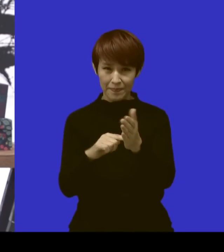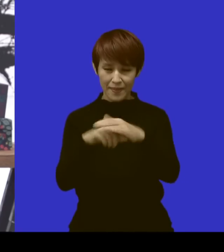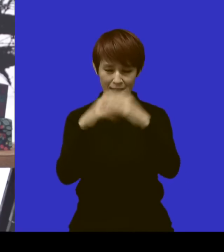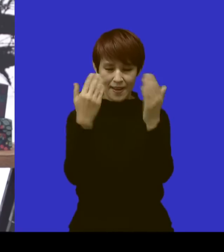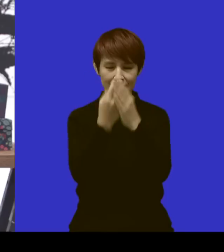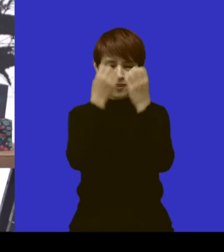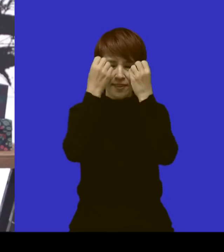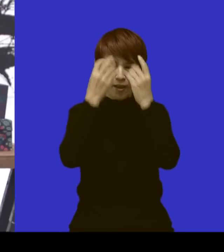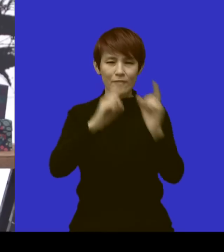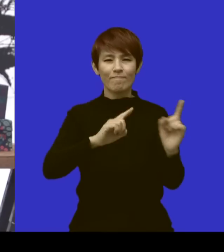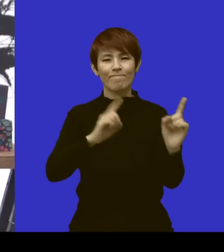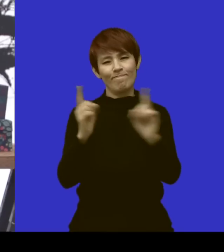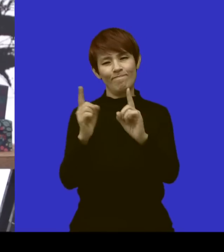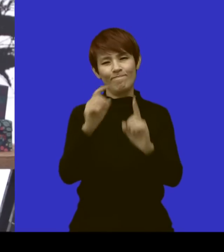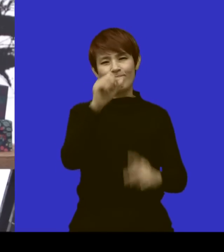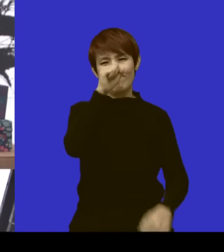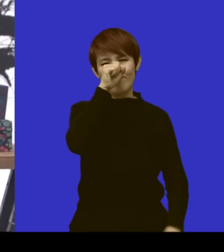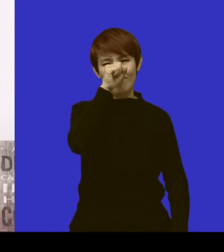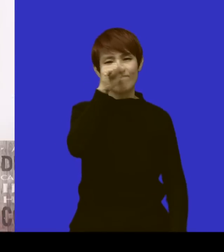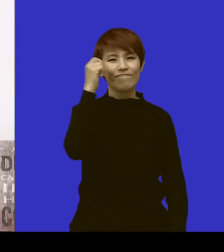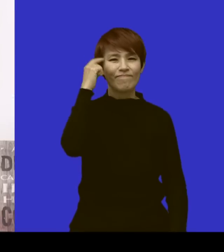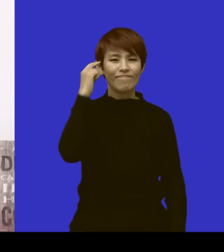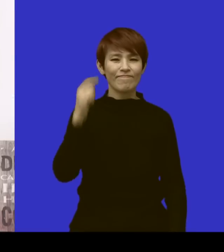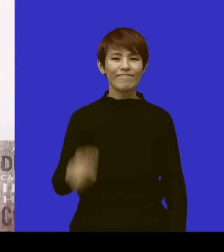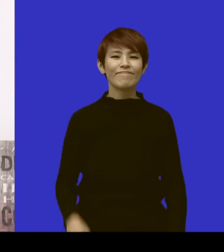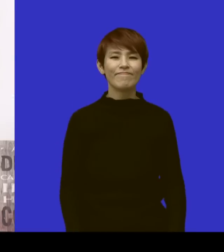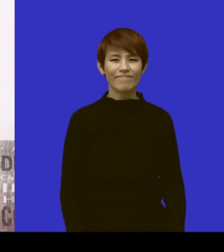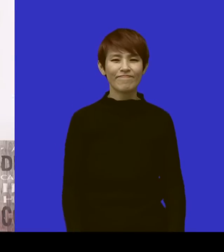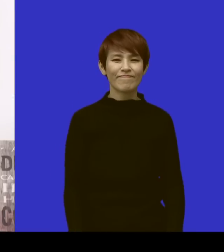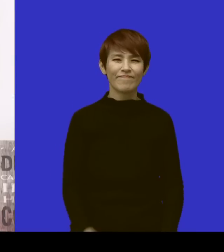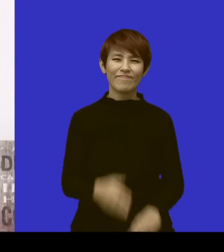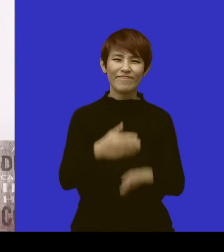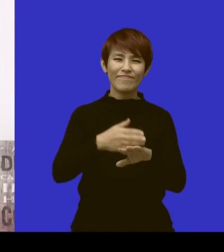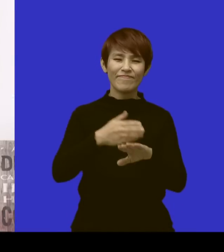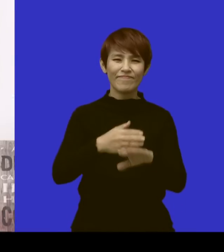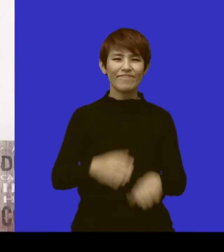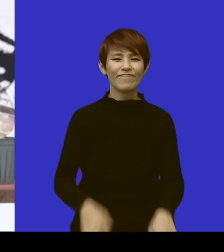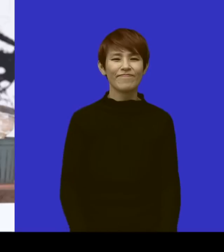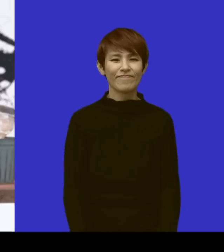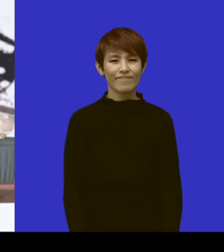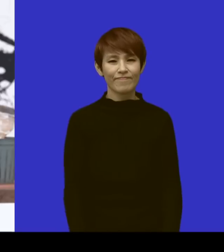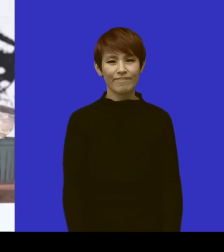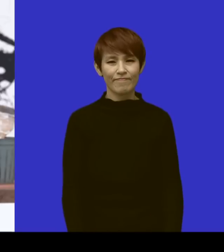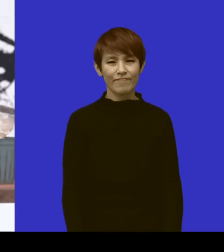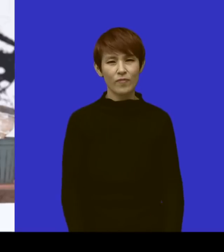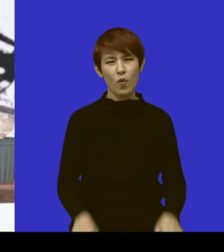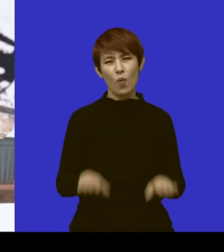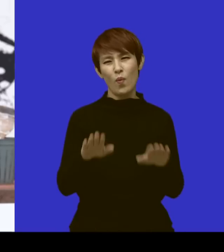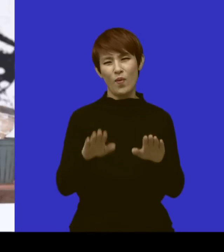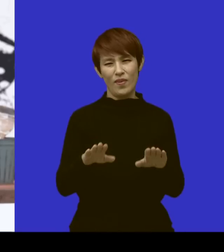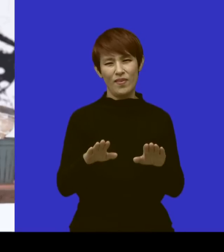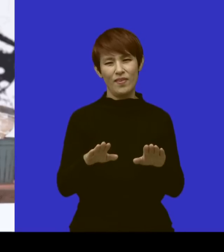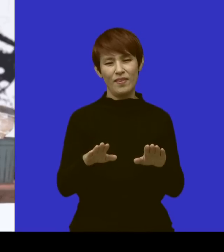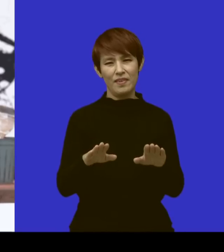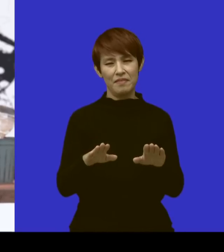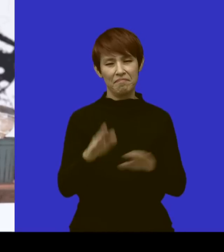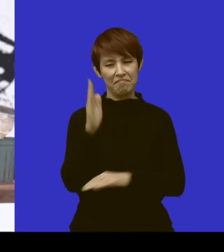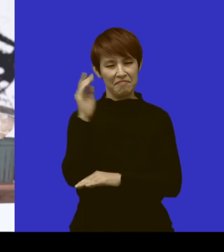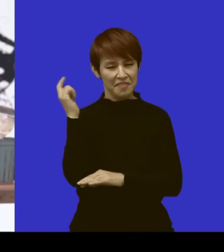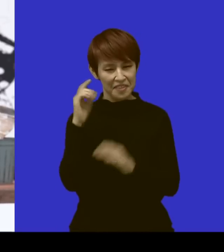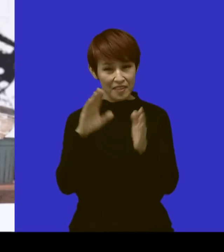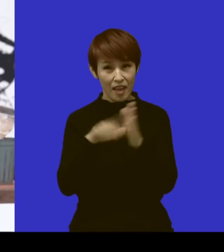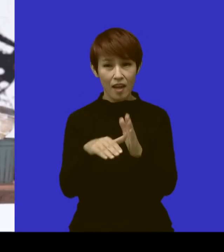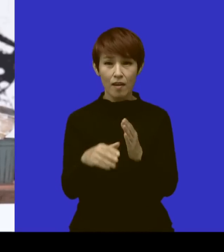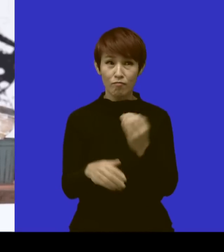다 새롭게 회복되는 그런 시간이 되었으면 좋겠습니다. 네, 맞습니다. 우리 이정수 형제. 오늘 이제 말씀을 이제 쭉 듣는데